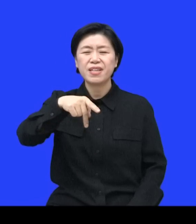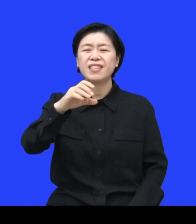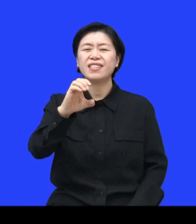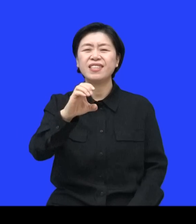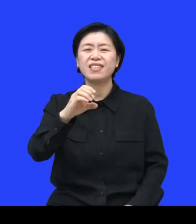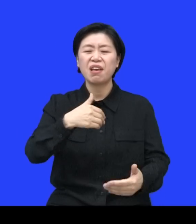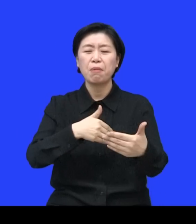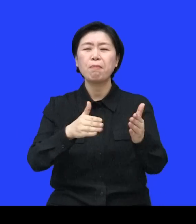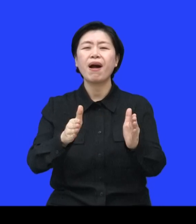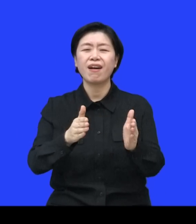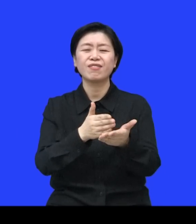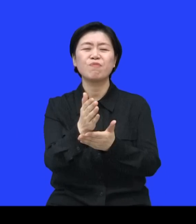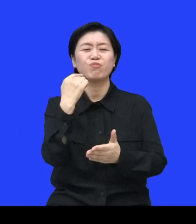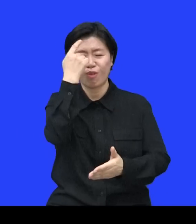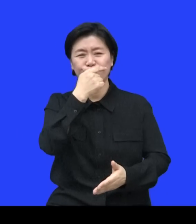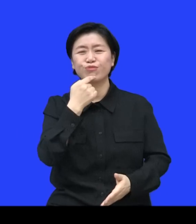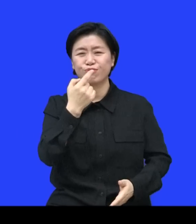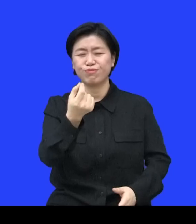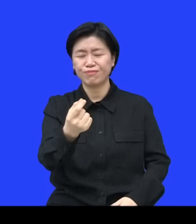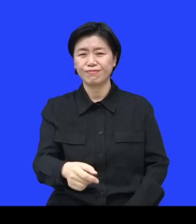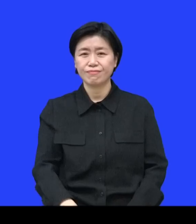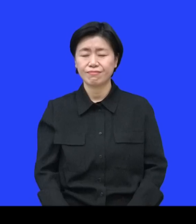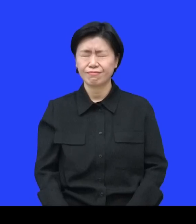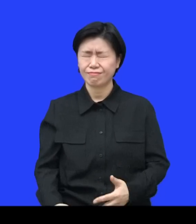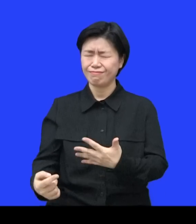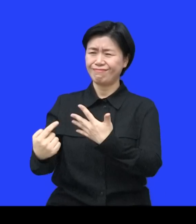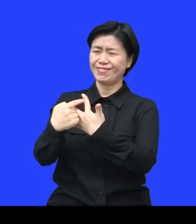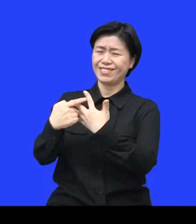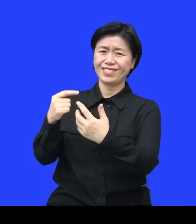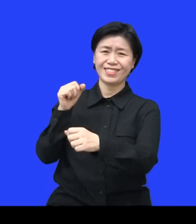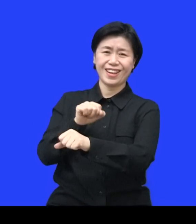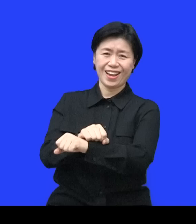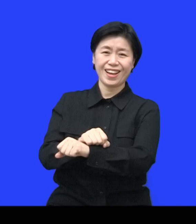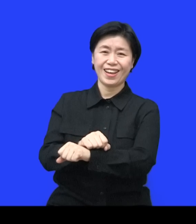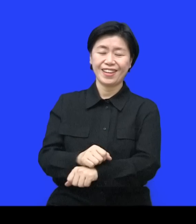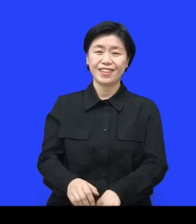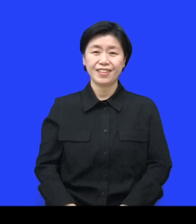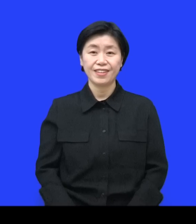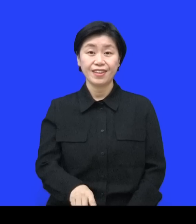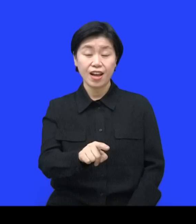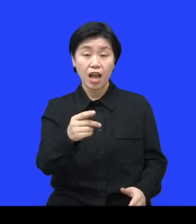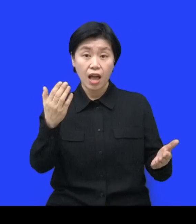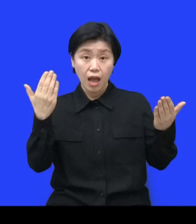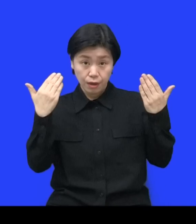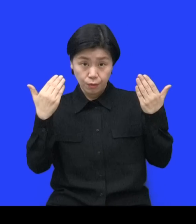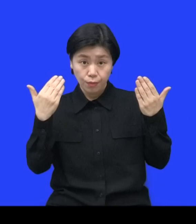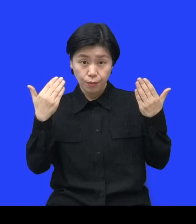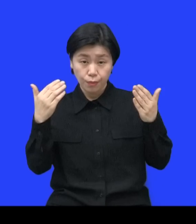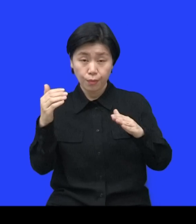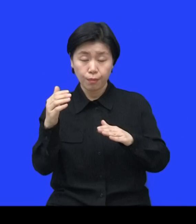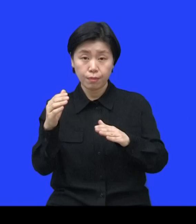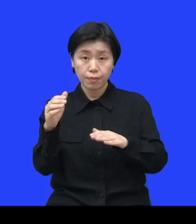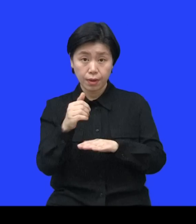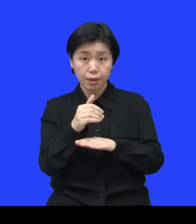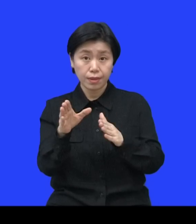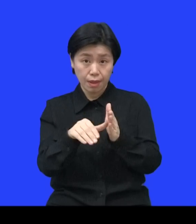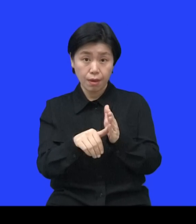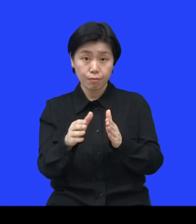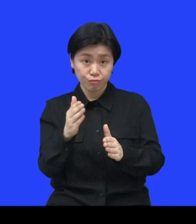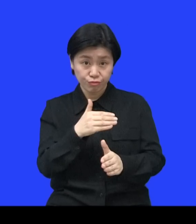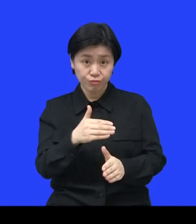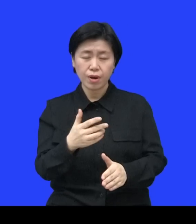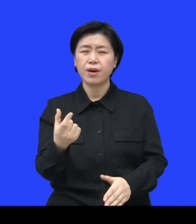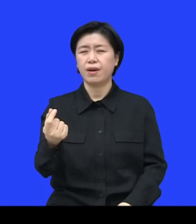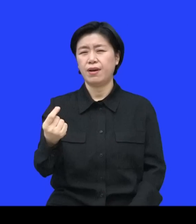네, 컵라면 되게 좋아하고. 정확하게 보는 거죠. 네. 학창 시절에요? 네, 이제 집안 배경 설명이 조금 네. 이제 필요한 건데